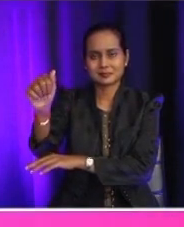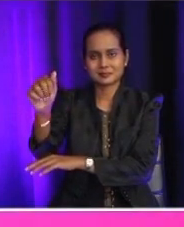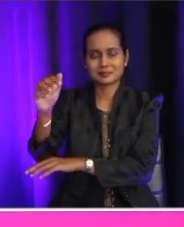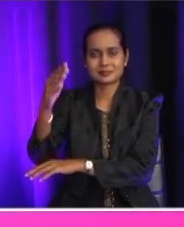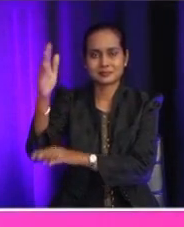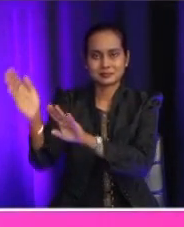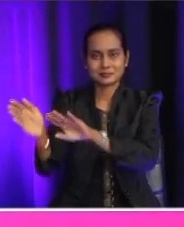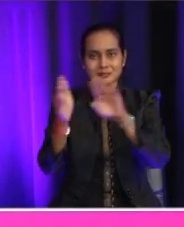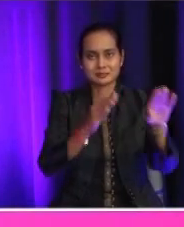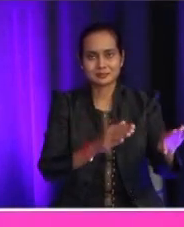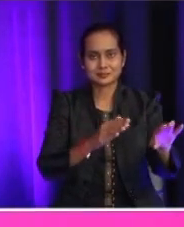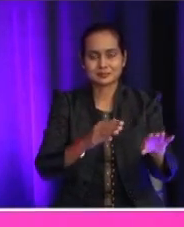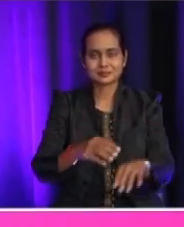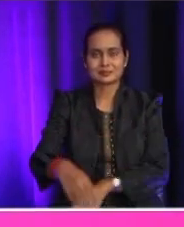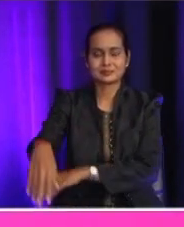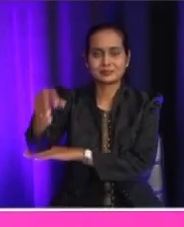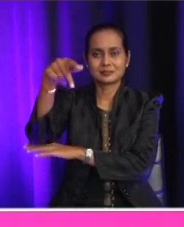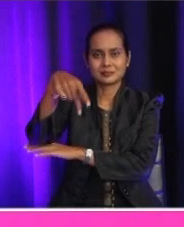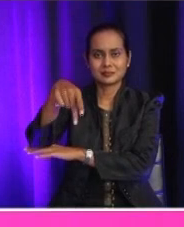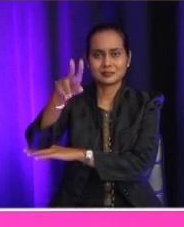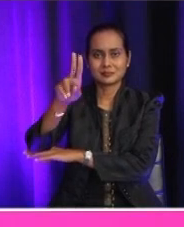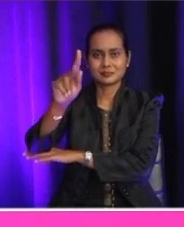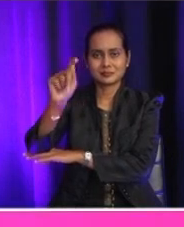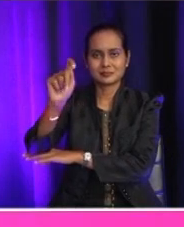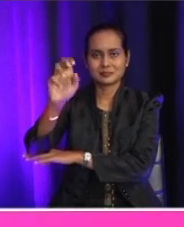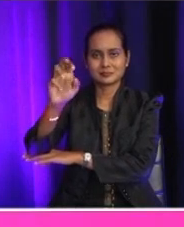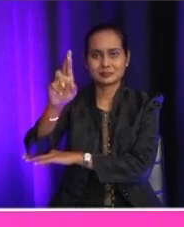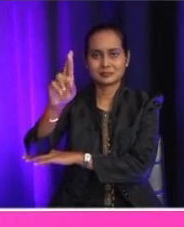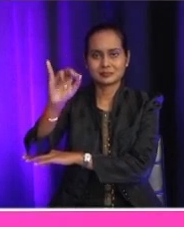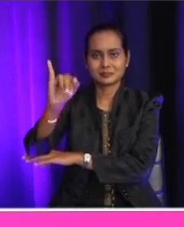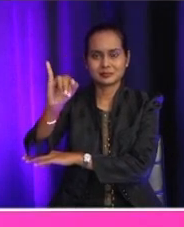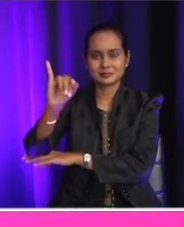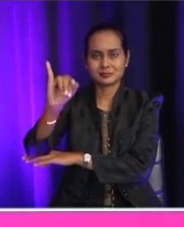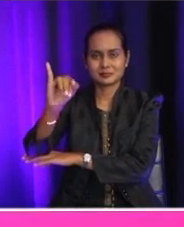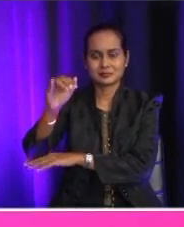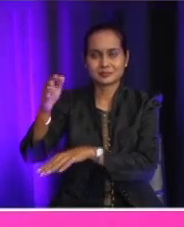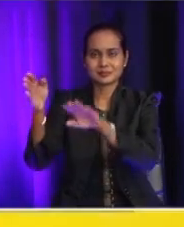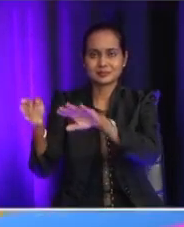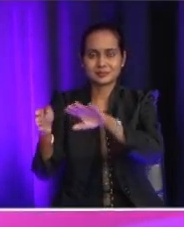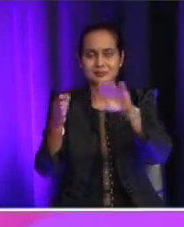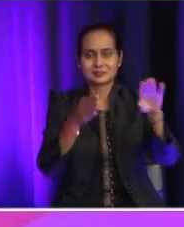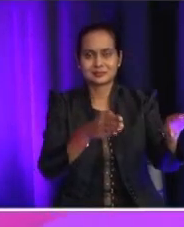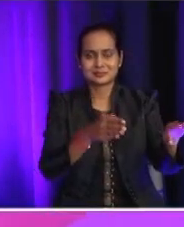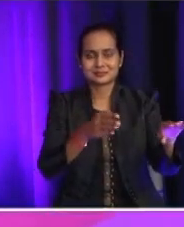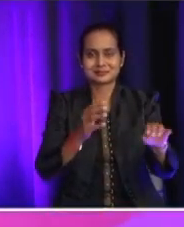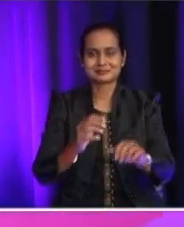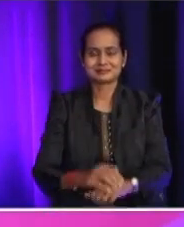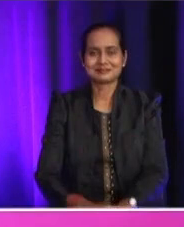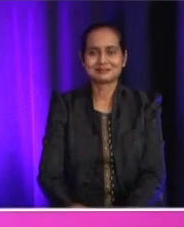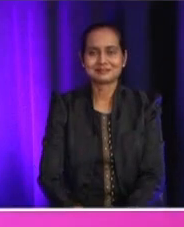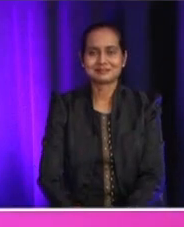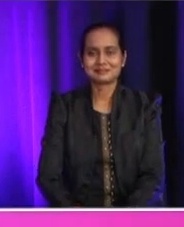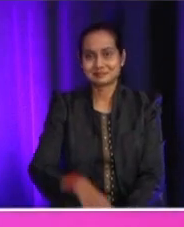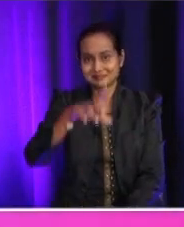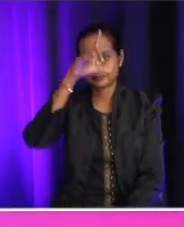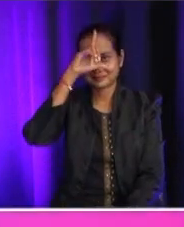Adania Putri. Okey. Dan akhirnya Hero Malaya satu-satunya. Hero Malaya? Ya,